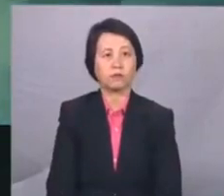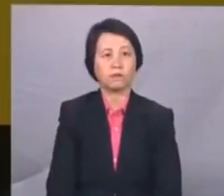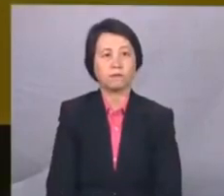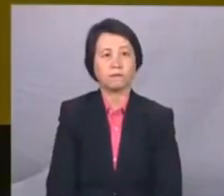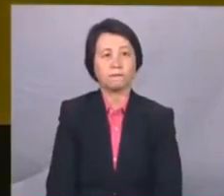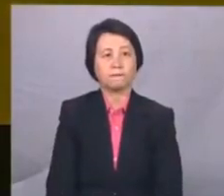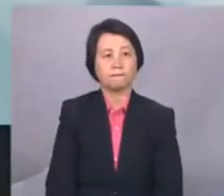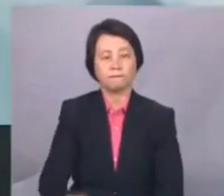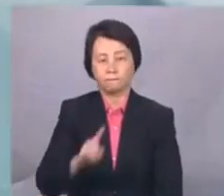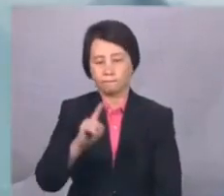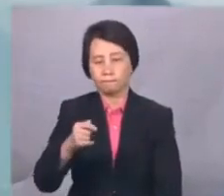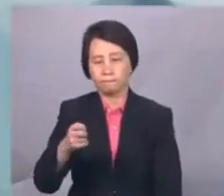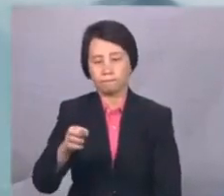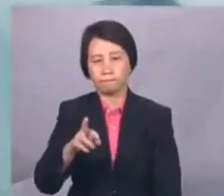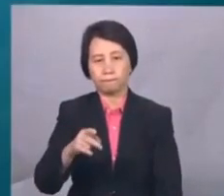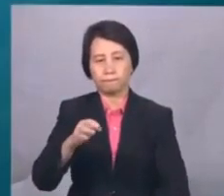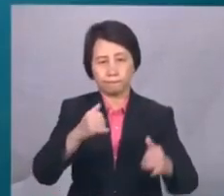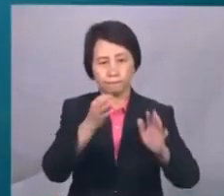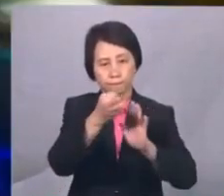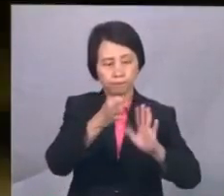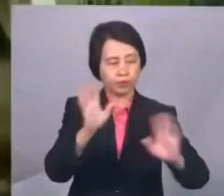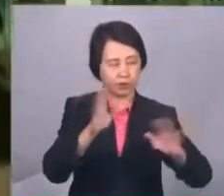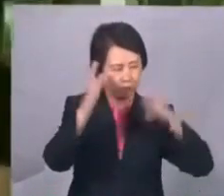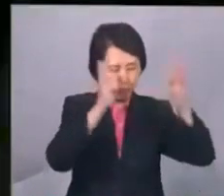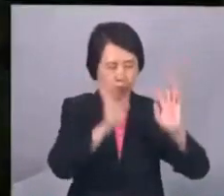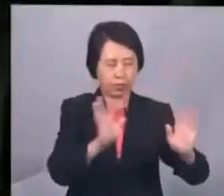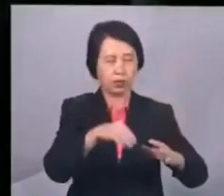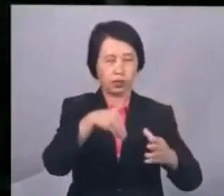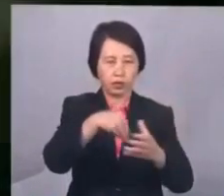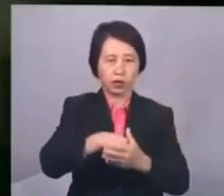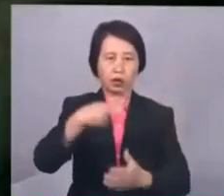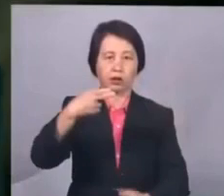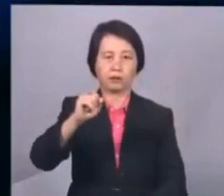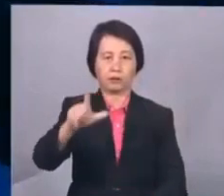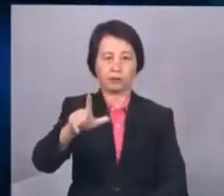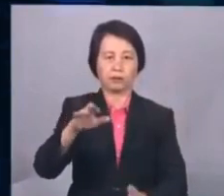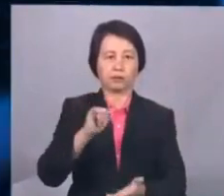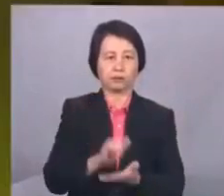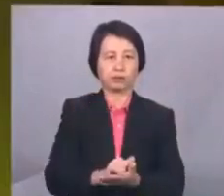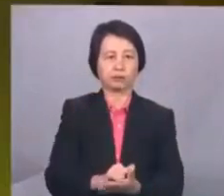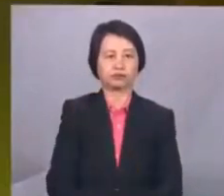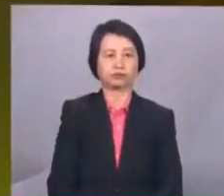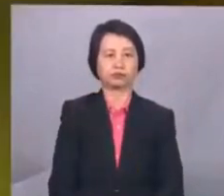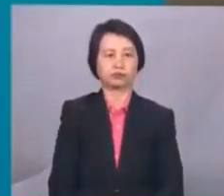bagi Syahrini pemain industri tidak perlu panik dalam hal berkenaan